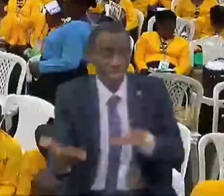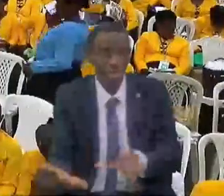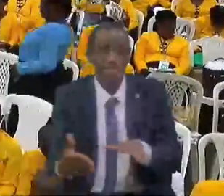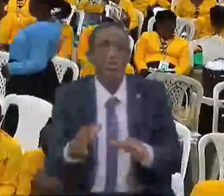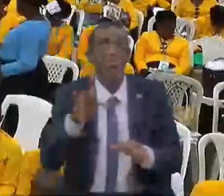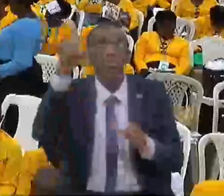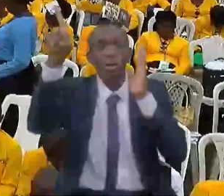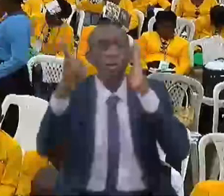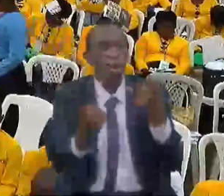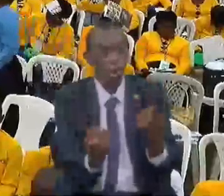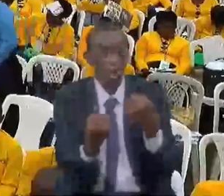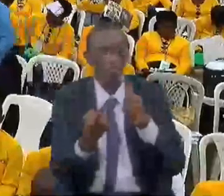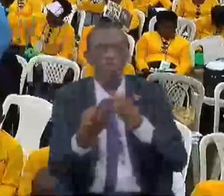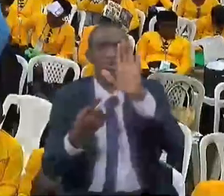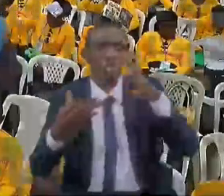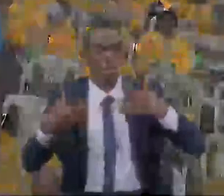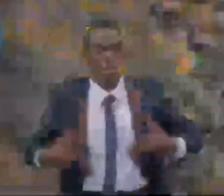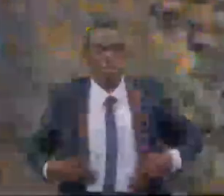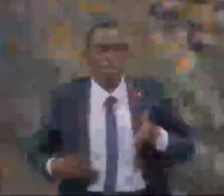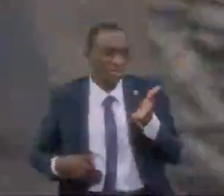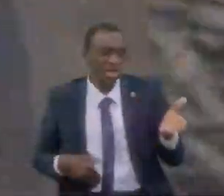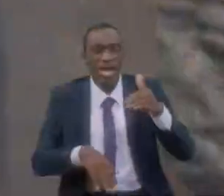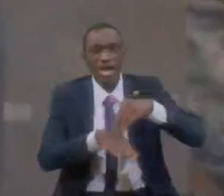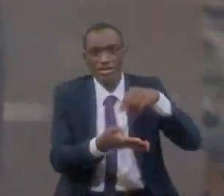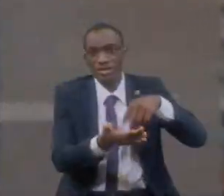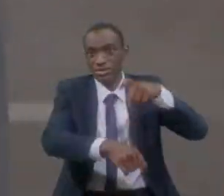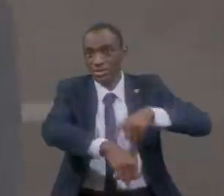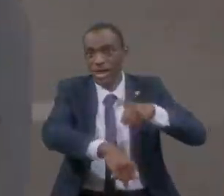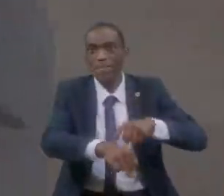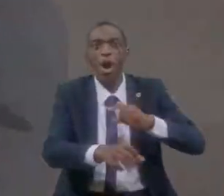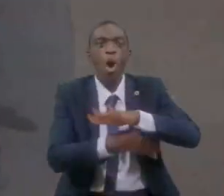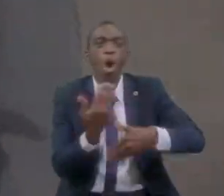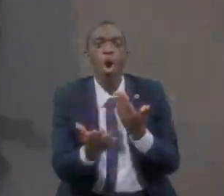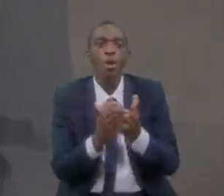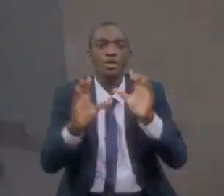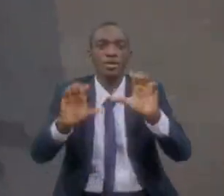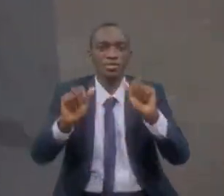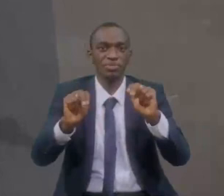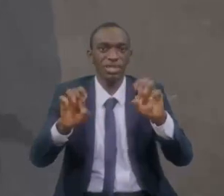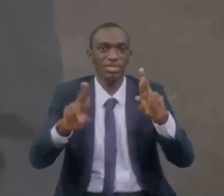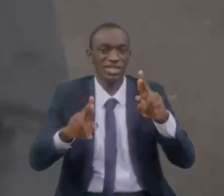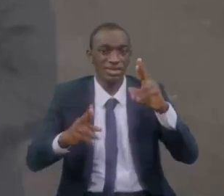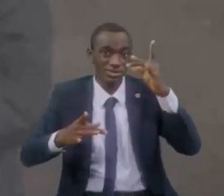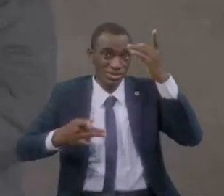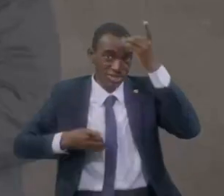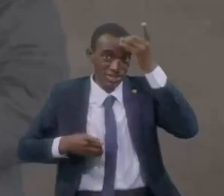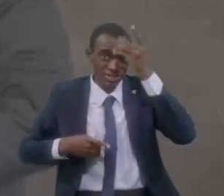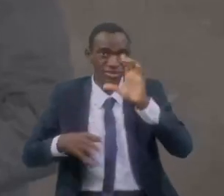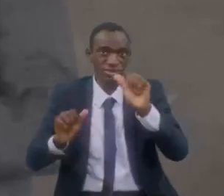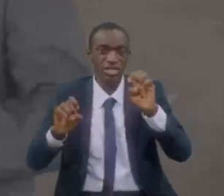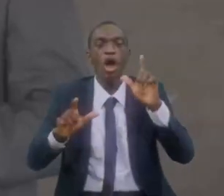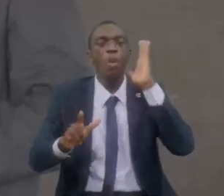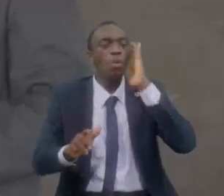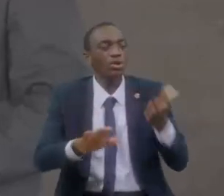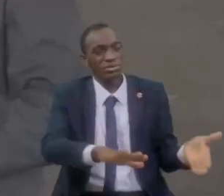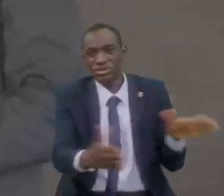viendra dans ton corps là-bas, et en ce moment, et ces cellules cancéreuses mourront au nom de